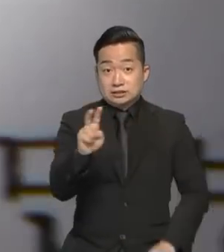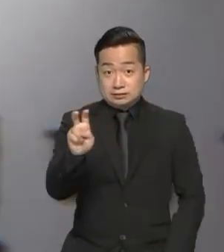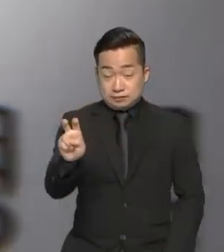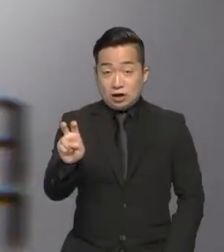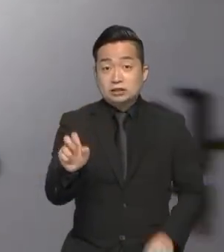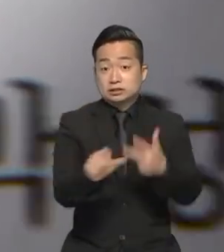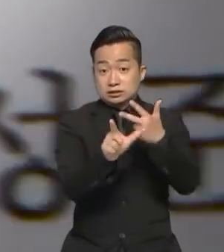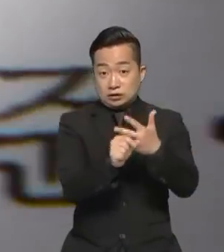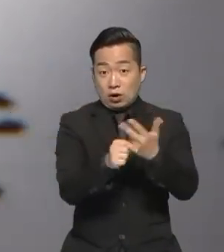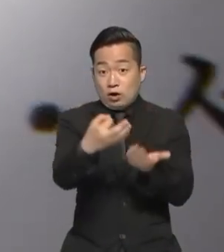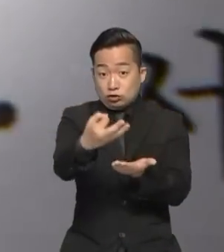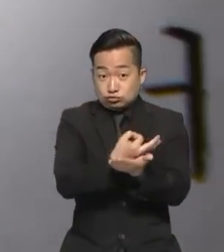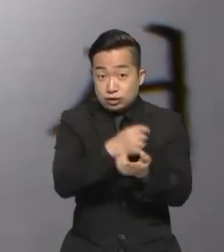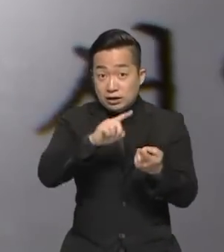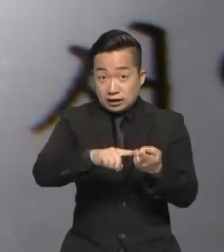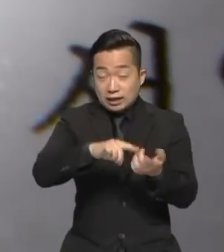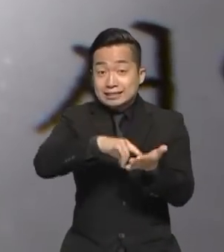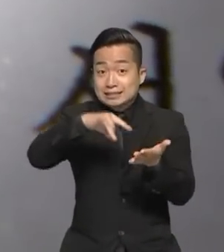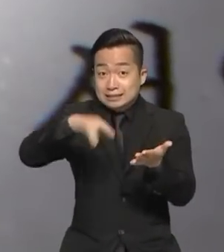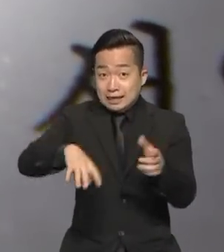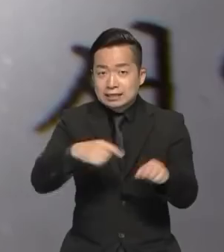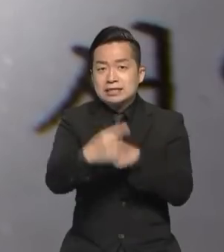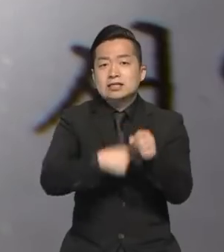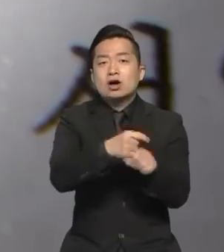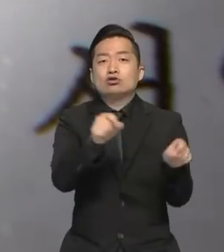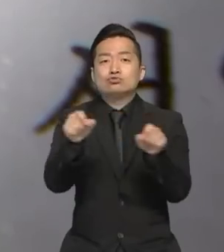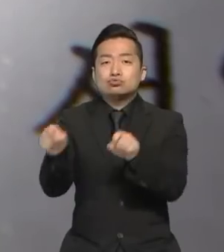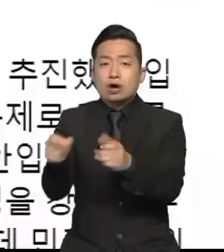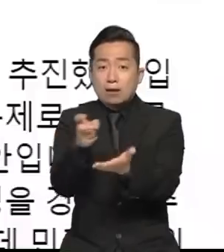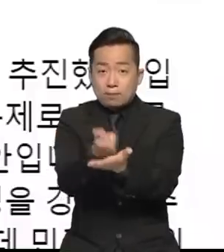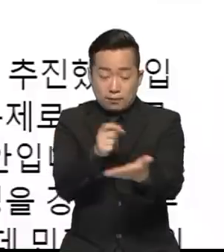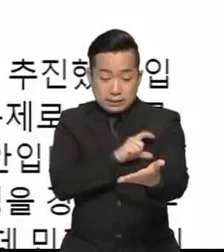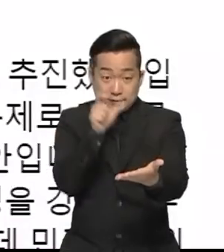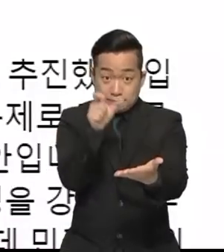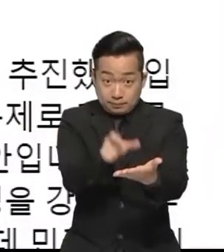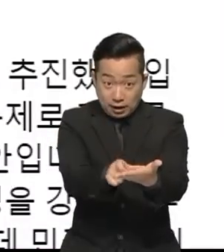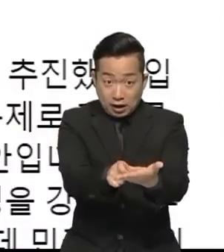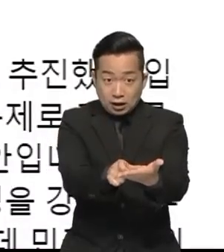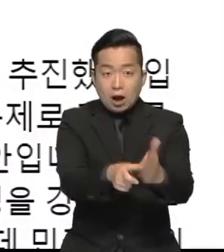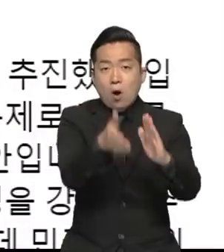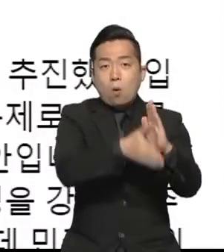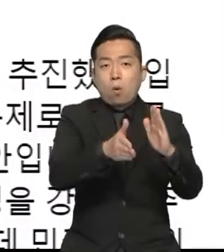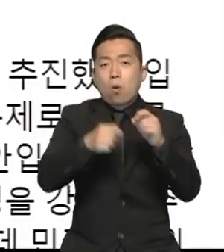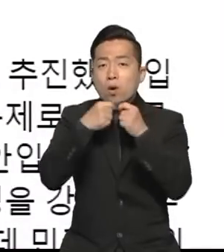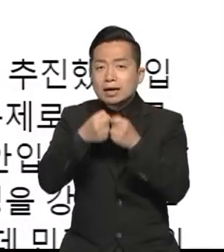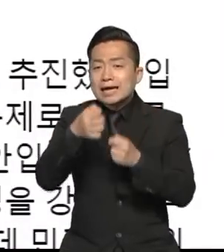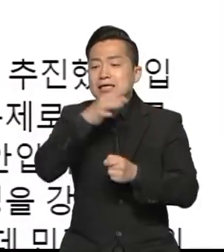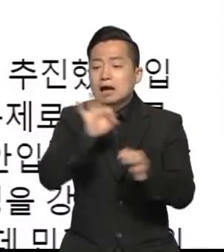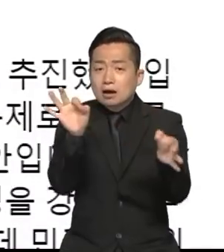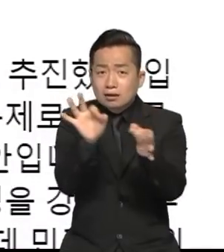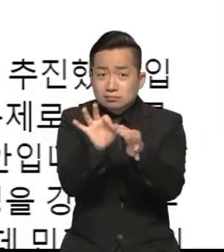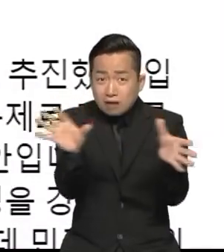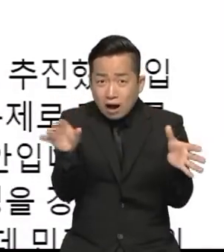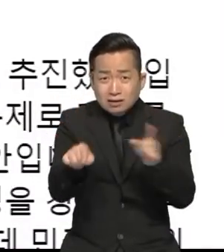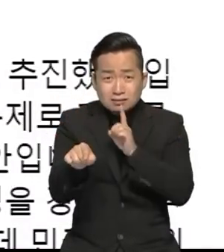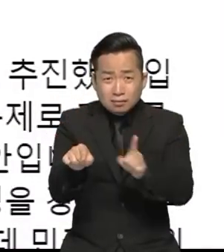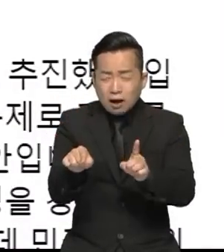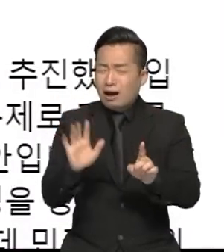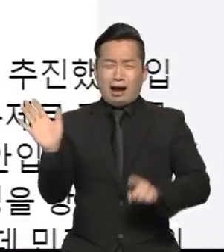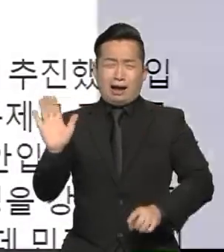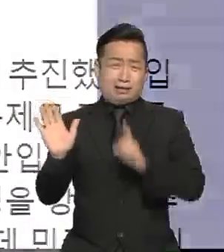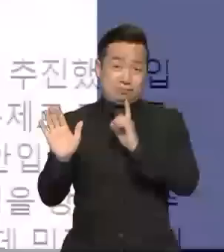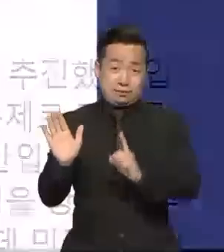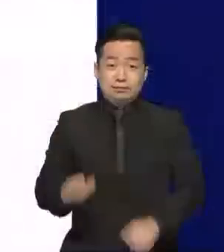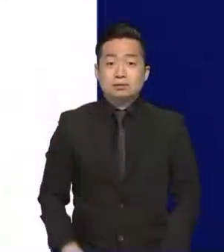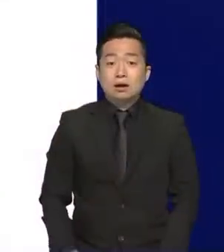가상화폐 투자 소득에 대한 과세를 1년 유예하는 법안에 이름을 올린 게 이해충돌에 해당하지 않는다고 주장했습니다.